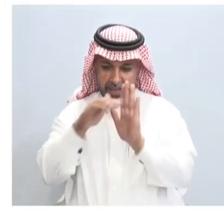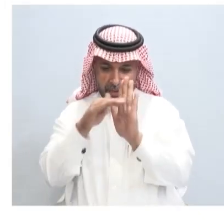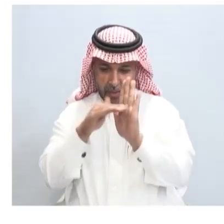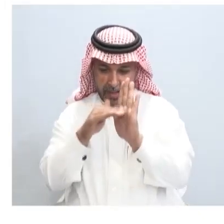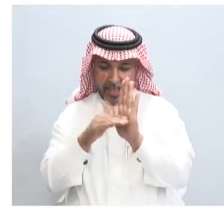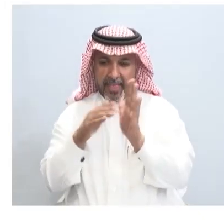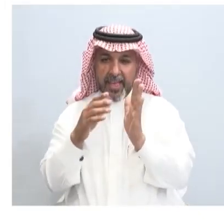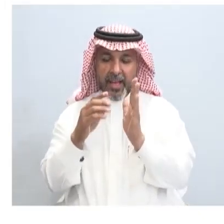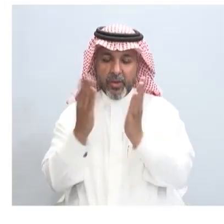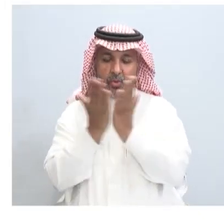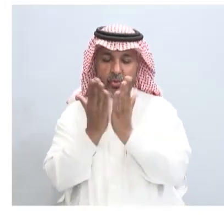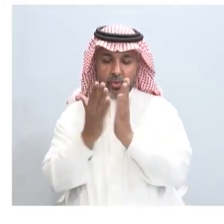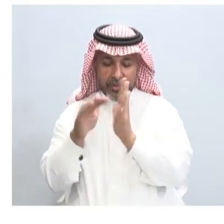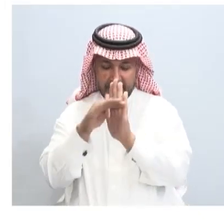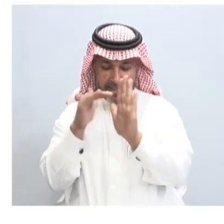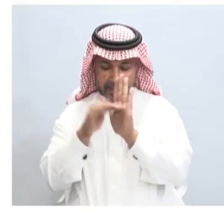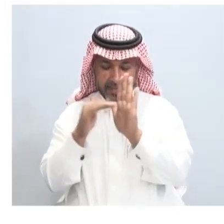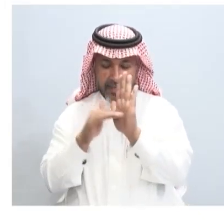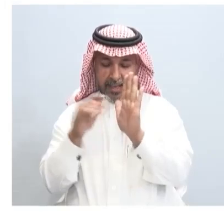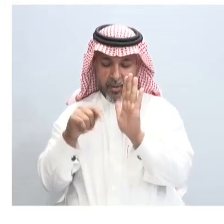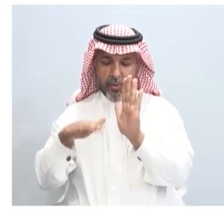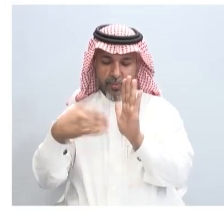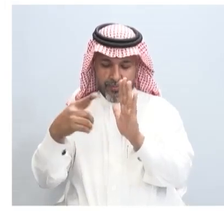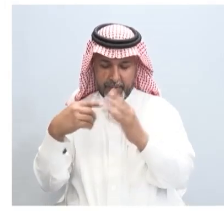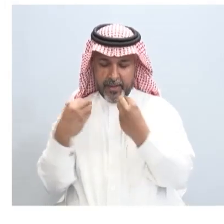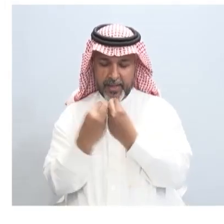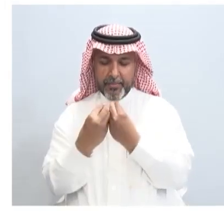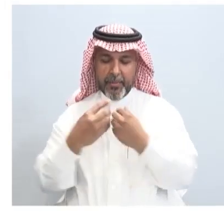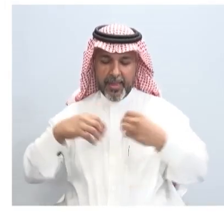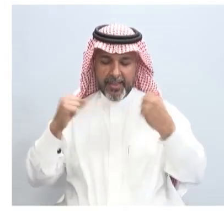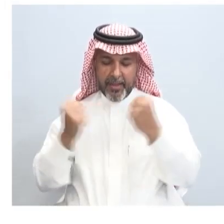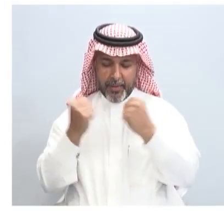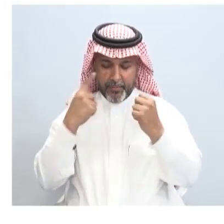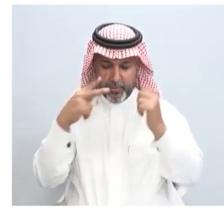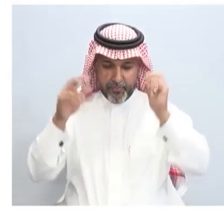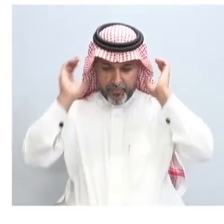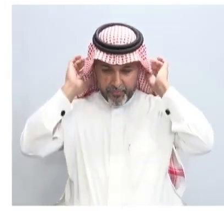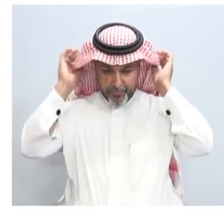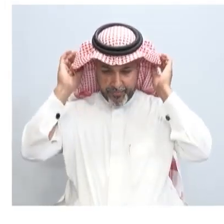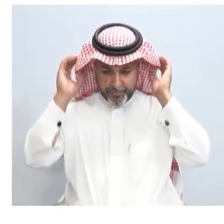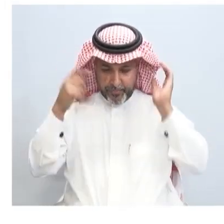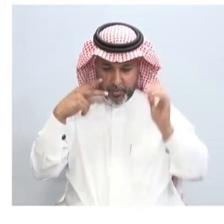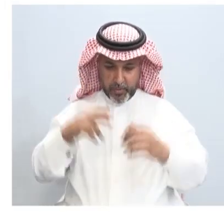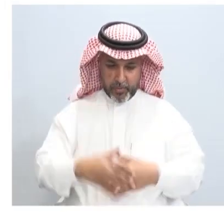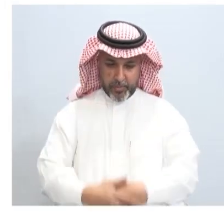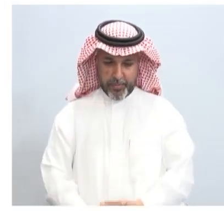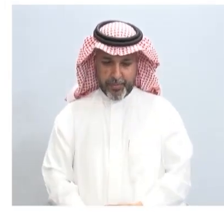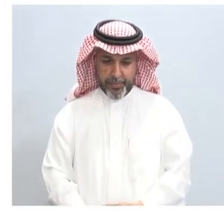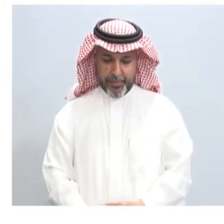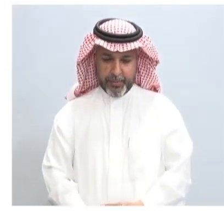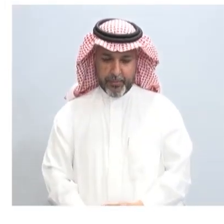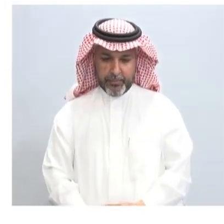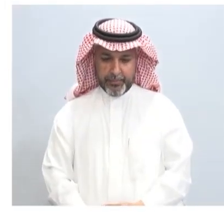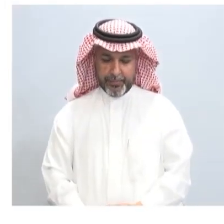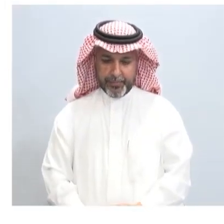العينه والاحتمال باستعمال التبادل والتوافيق والاحتمال الهندسي خلونا نشوف ش راح نتعرف عليه من موضوعات